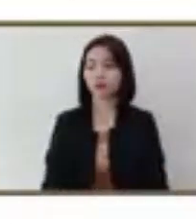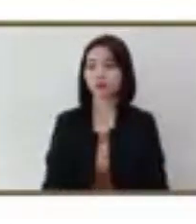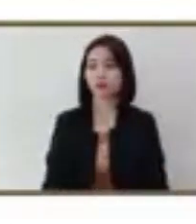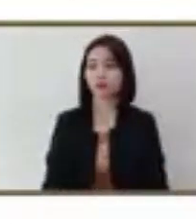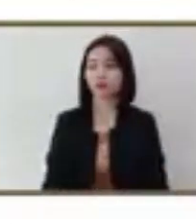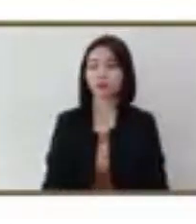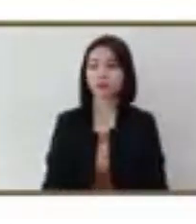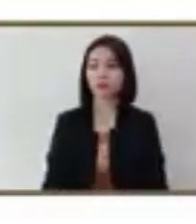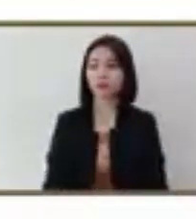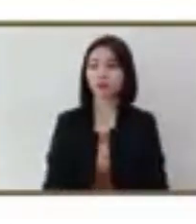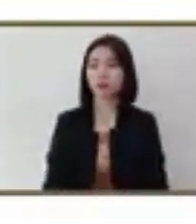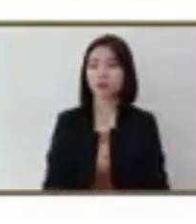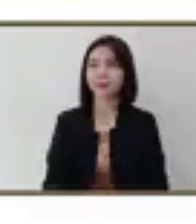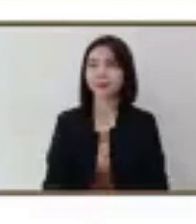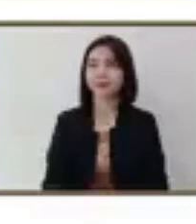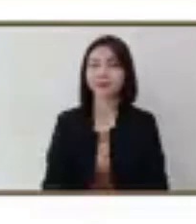Alam niyo,